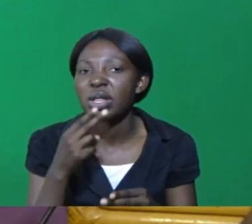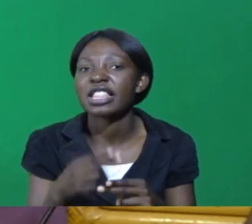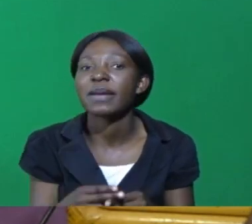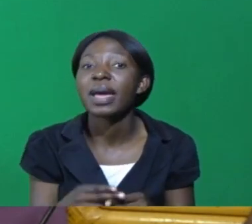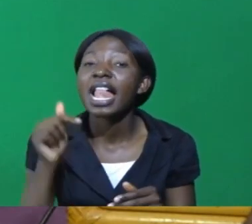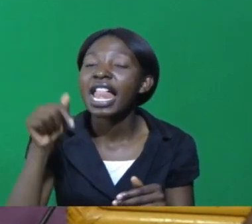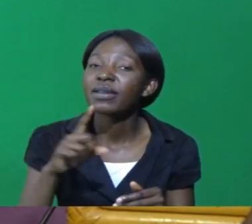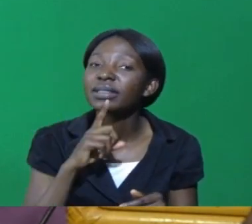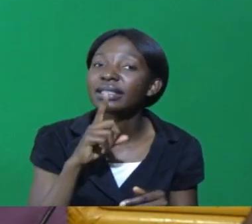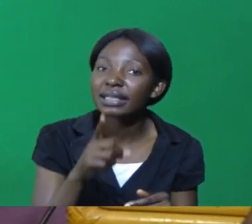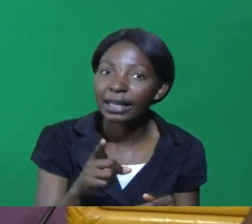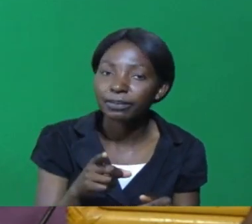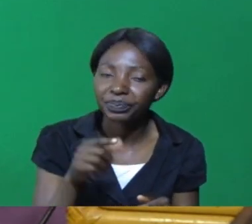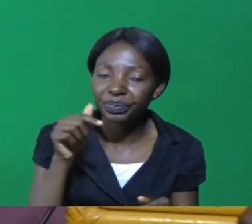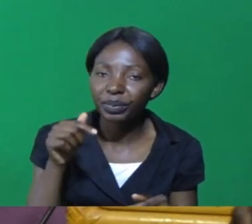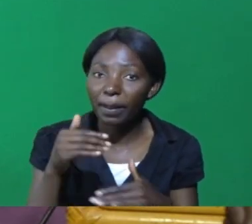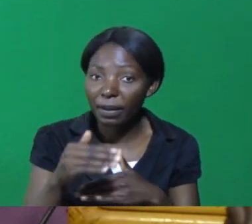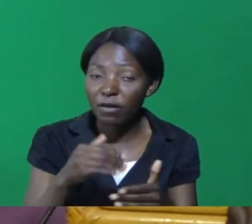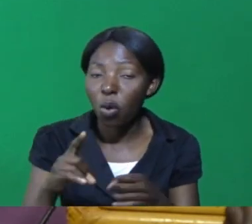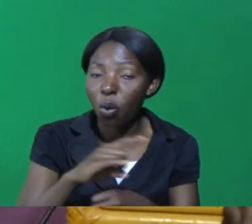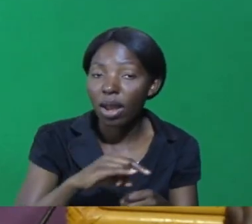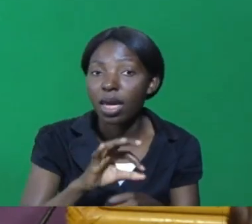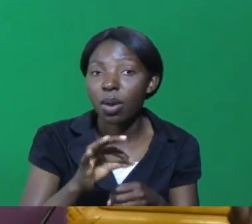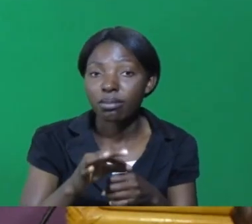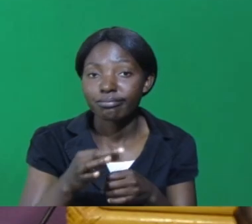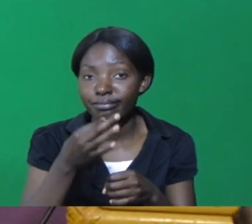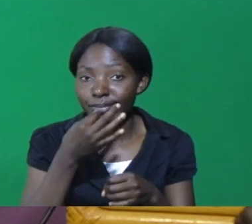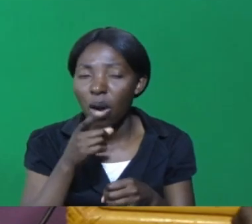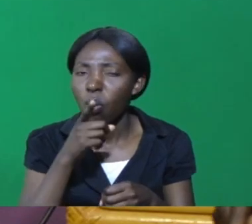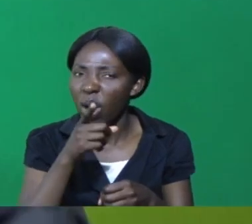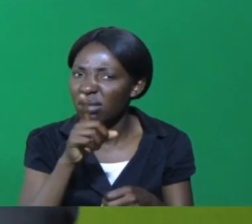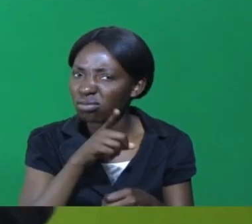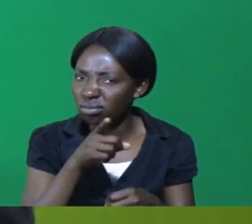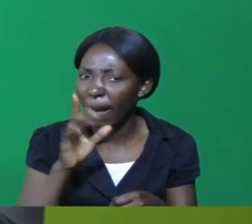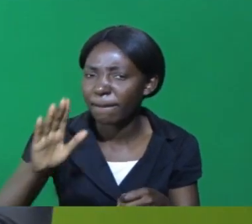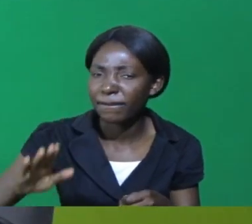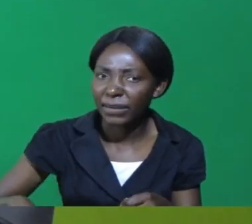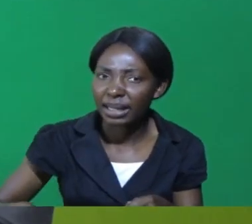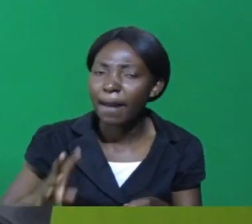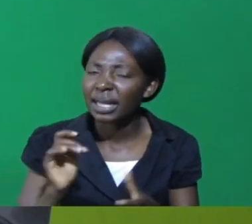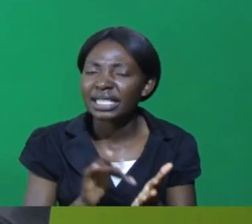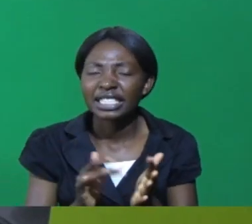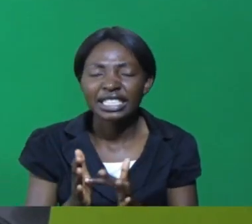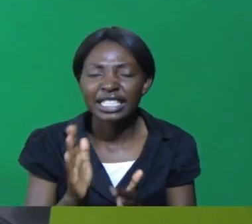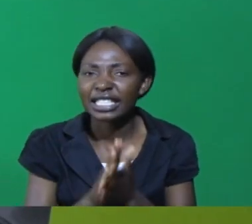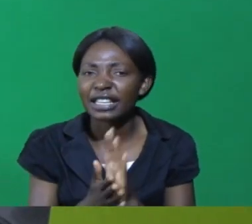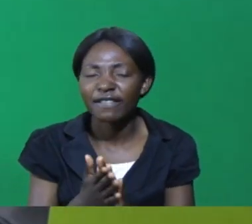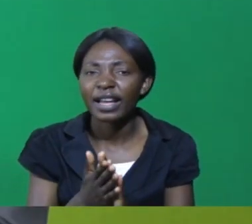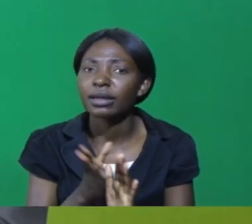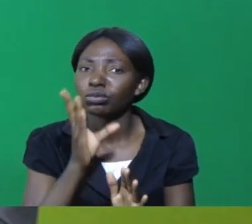ipapapa one wenyu haana kunaka. Haana kumududza. Kuti here Jesu aisaziva